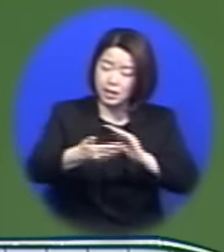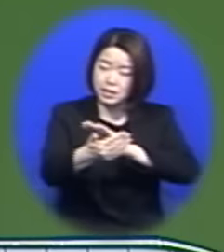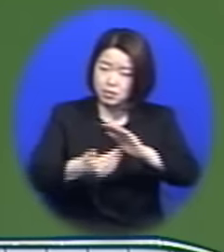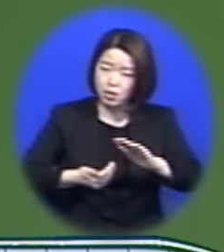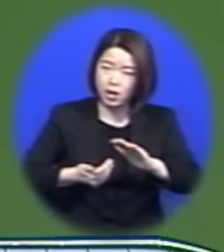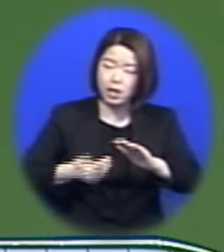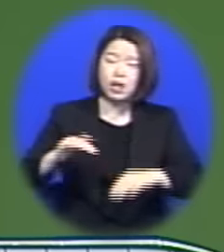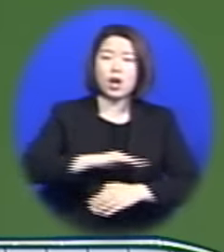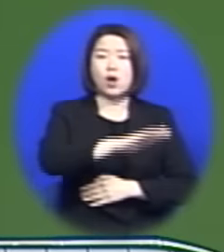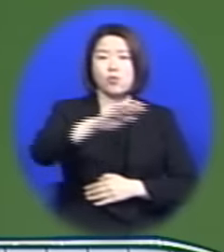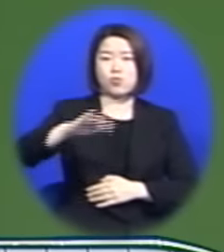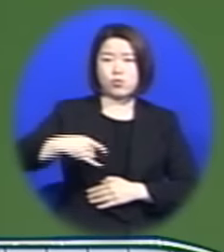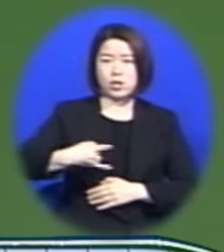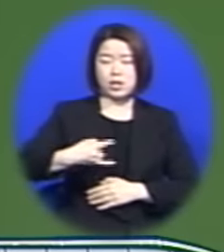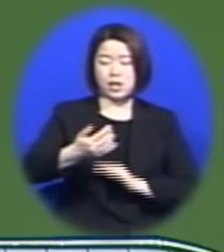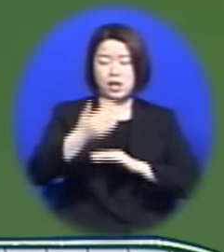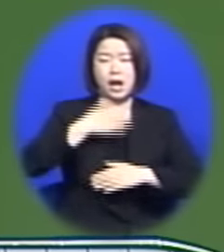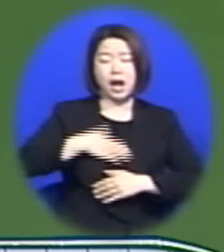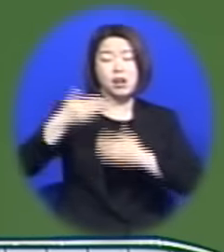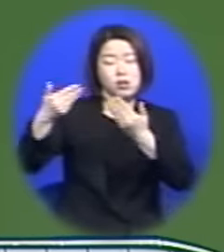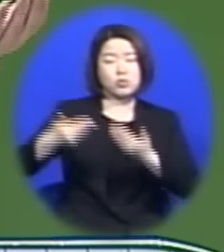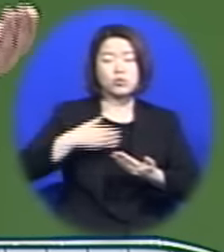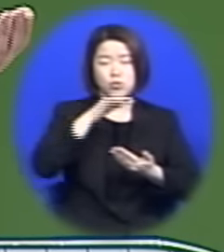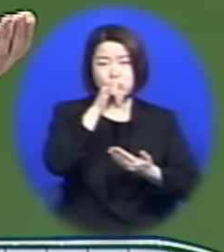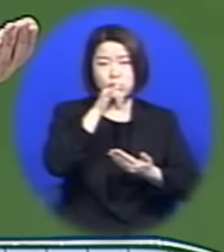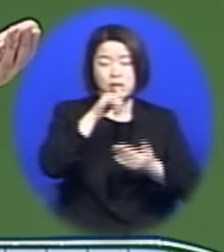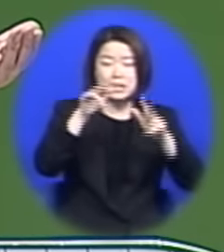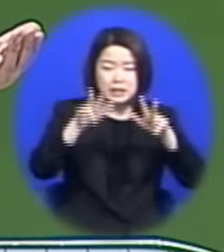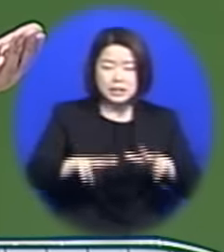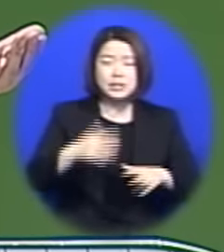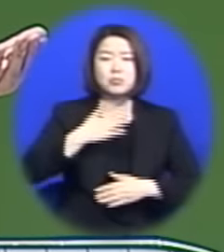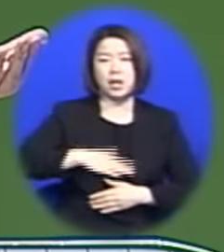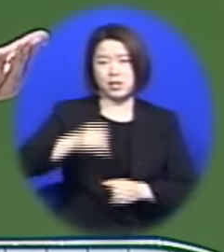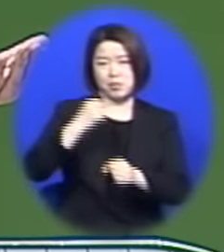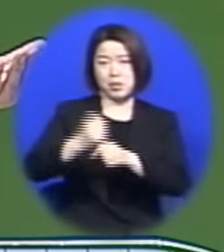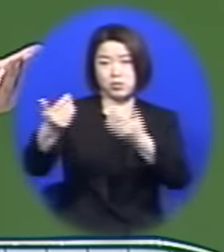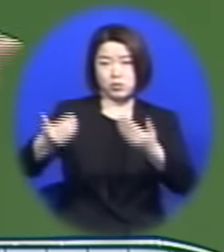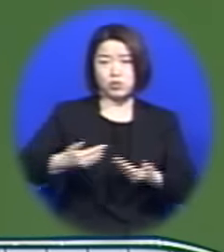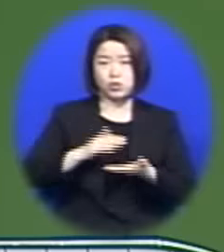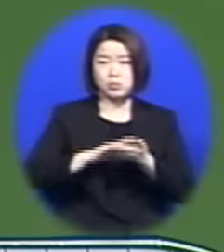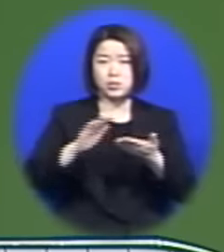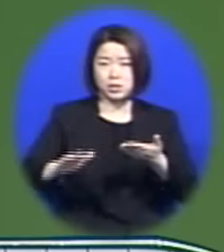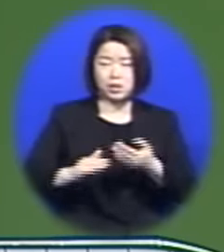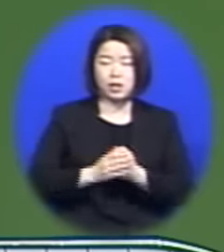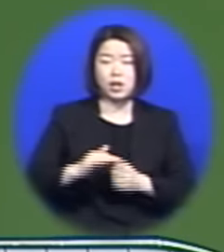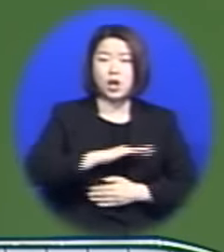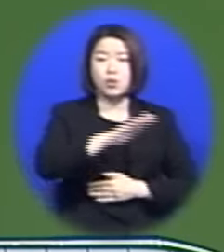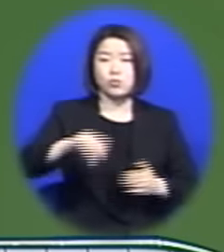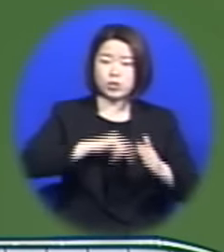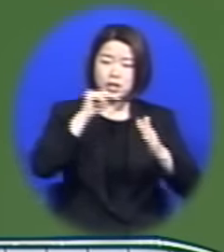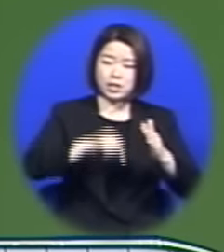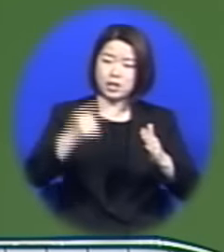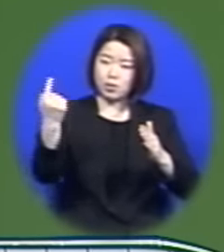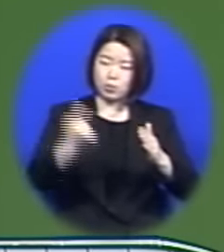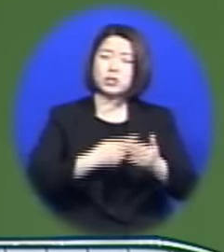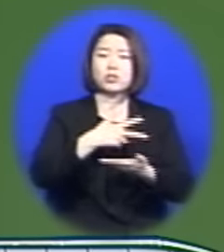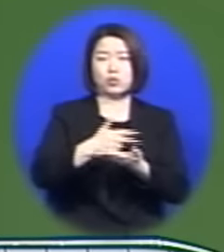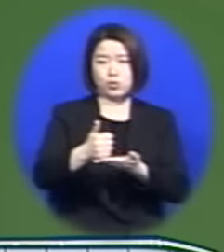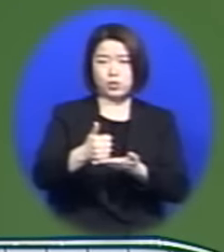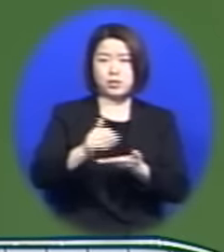그것을 알게 하십니다 지금 알게 하세요 우리 안에 오신 주님이십니다